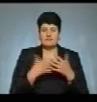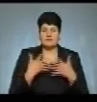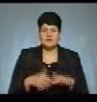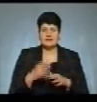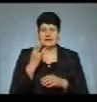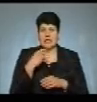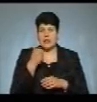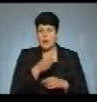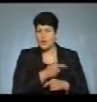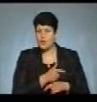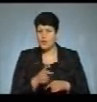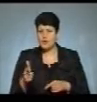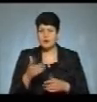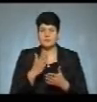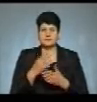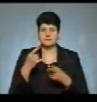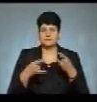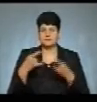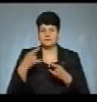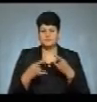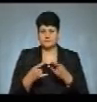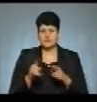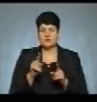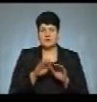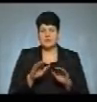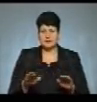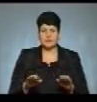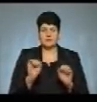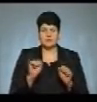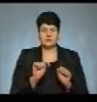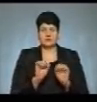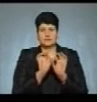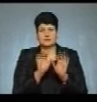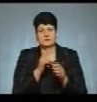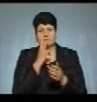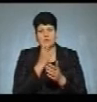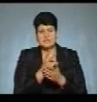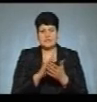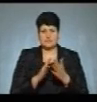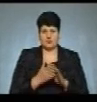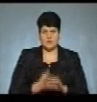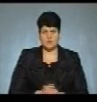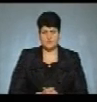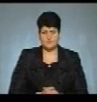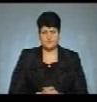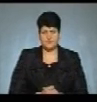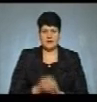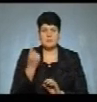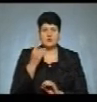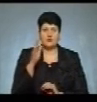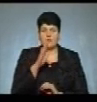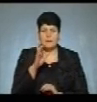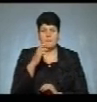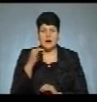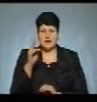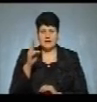діти користуються телевізорами, щоб дітям наглядно описати ту чи іншу ситуацію. З 1 вересня у